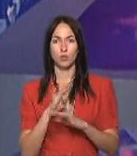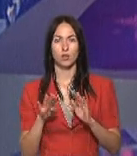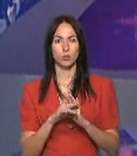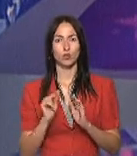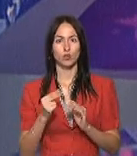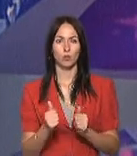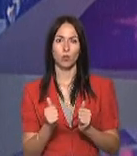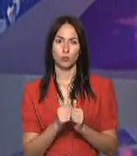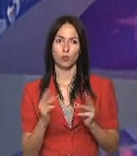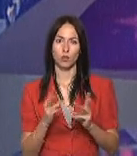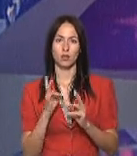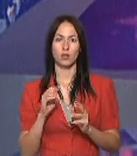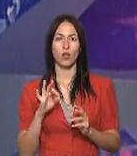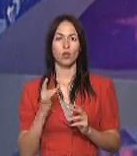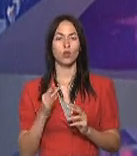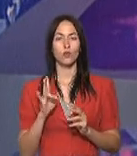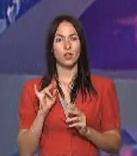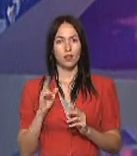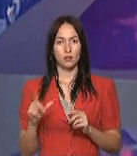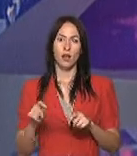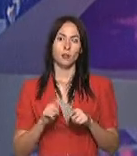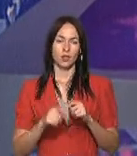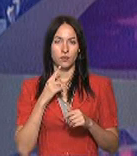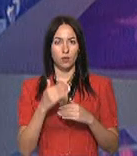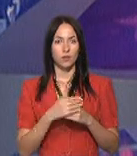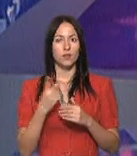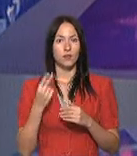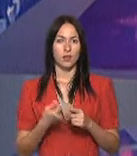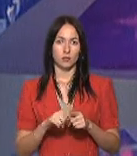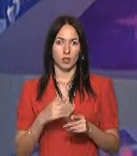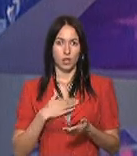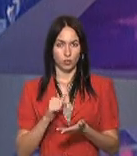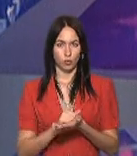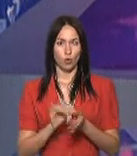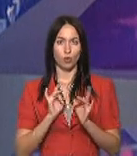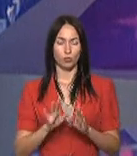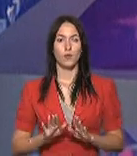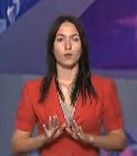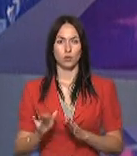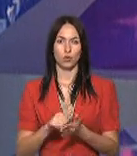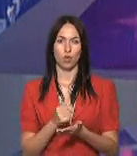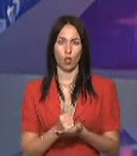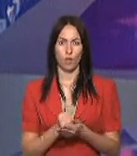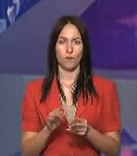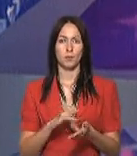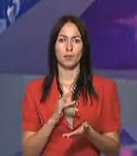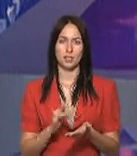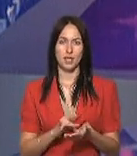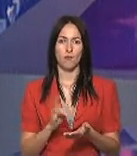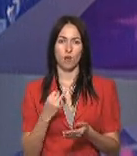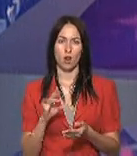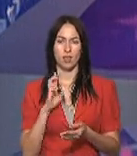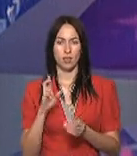Чугуєвом поблизу пожежі на торф'яниках перевірять у найближчі 2 дні. Про це кореспондентам Суспільного розповів заступник голови місцевої